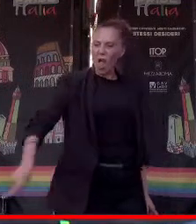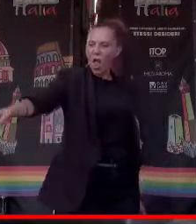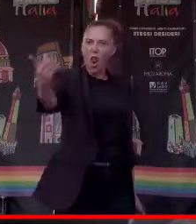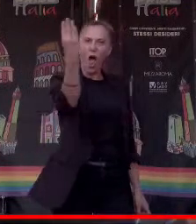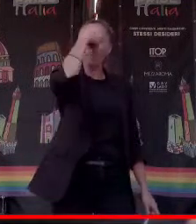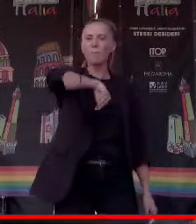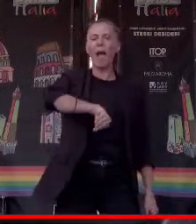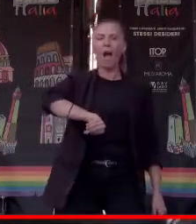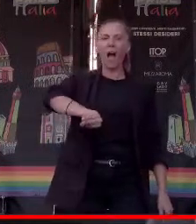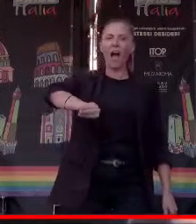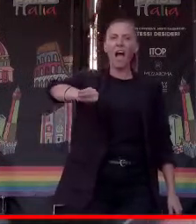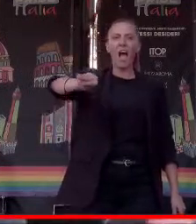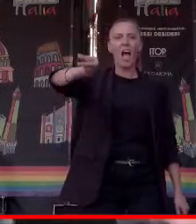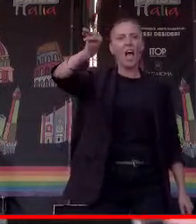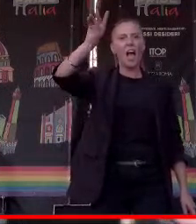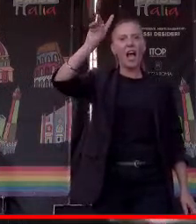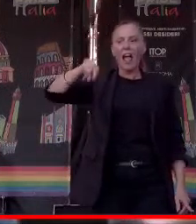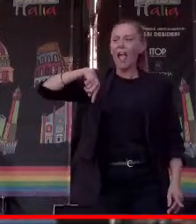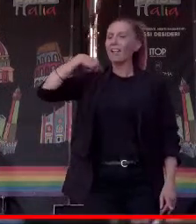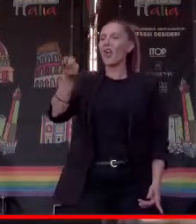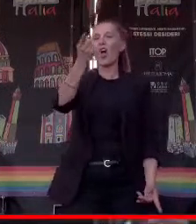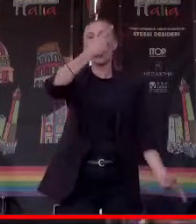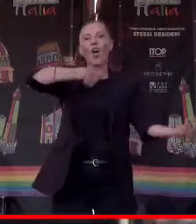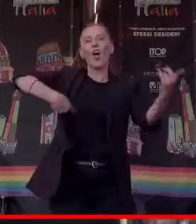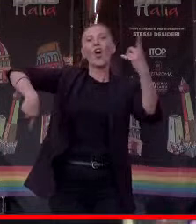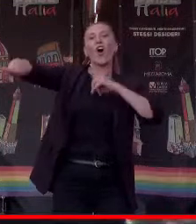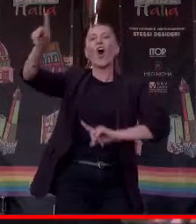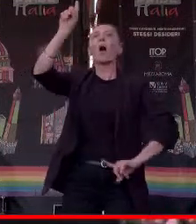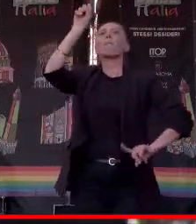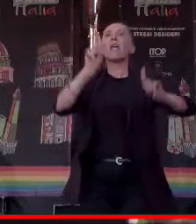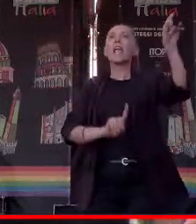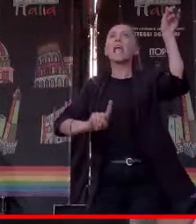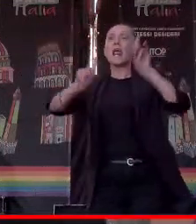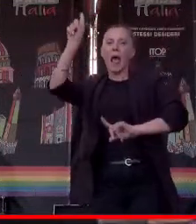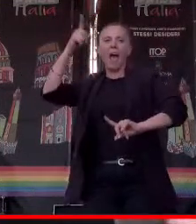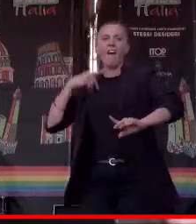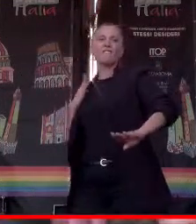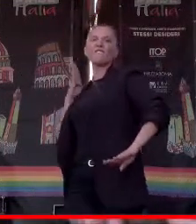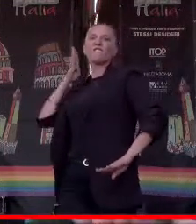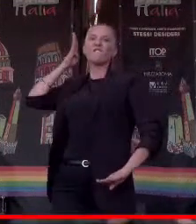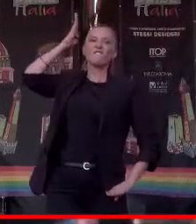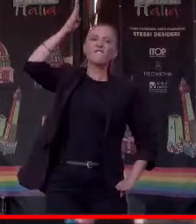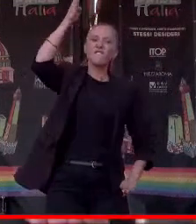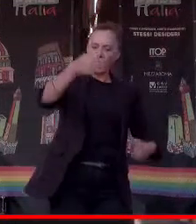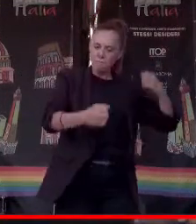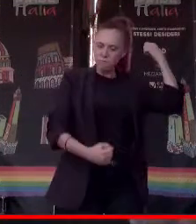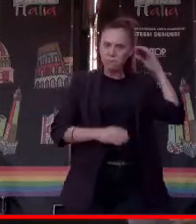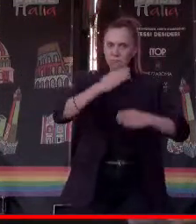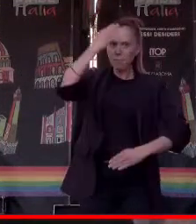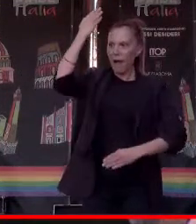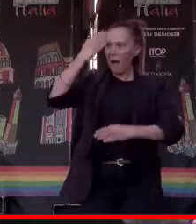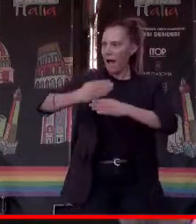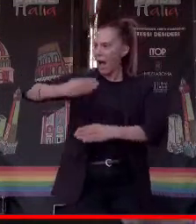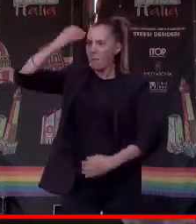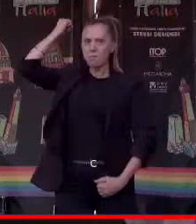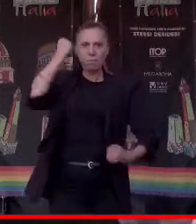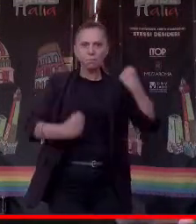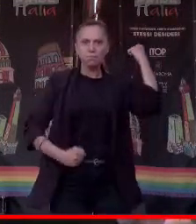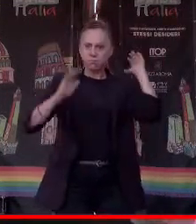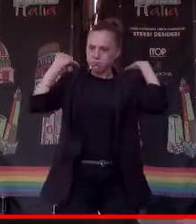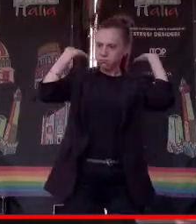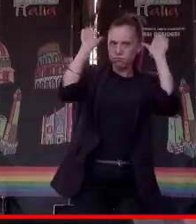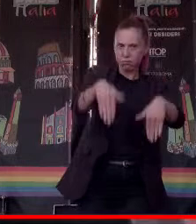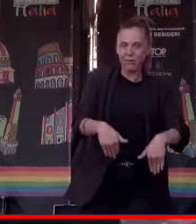mangiamo. E dopo se ne andiamo anche a Milano, pa' batte le barriere da una